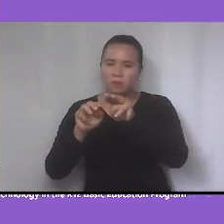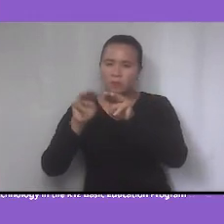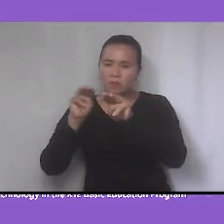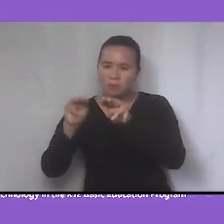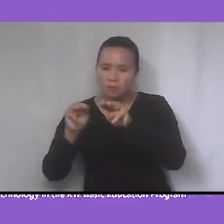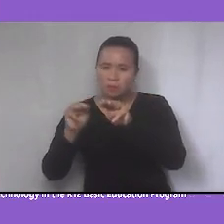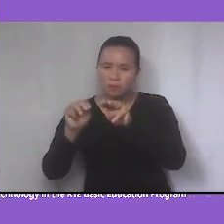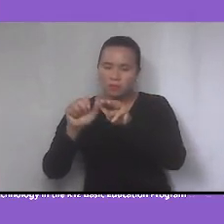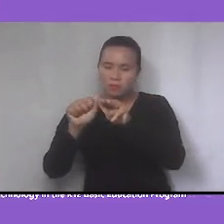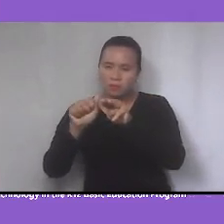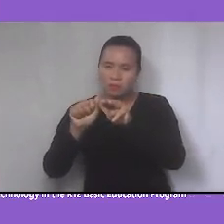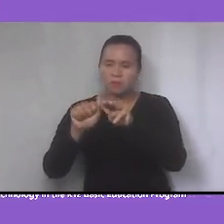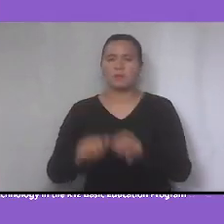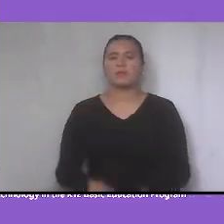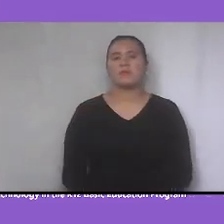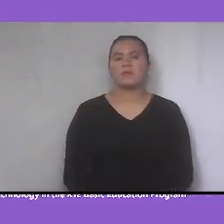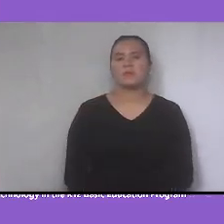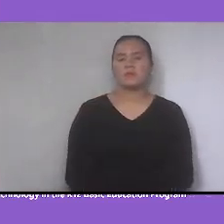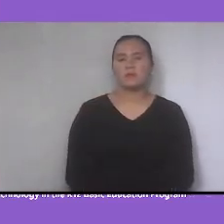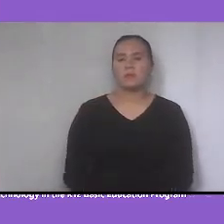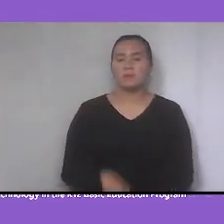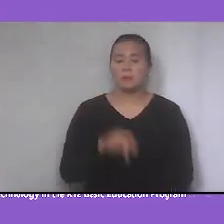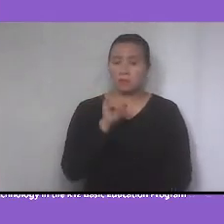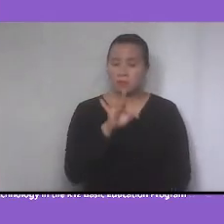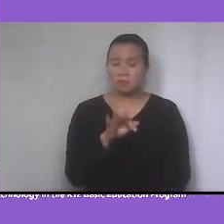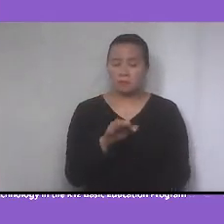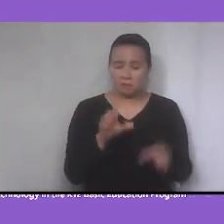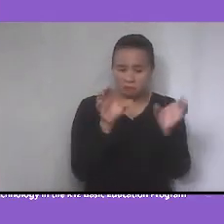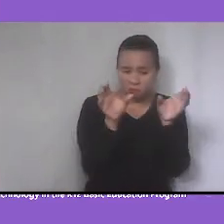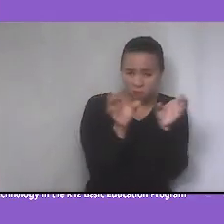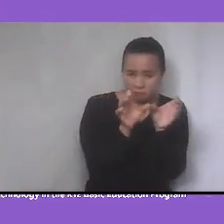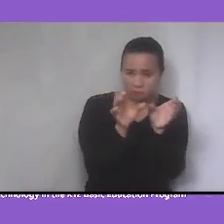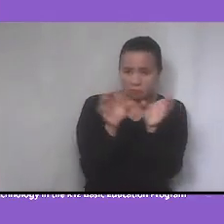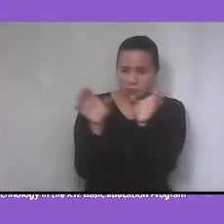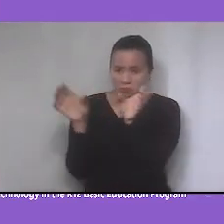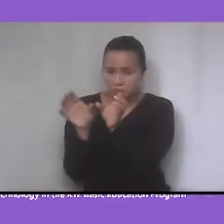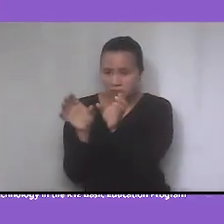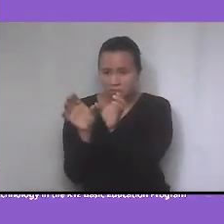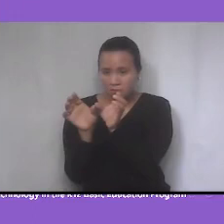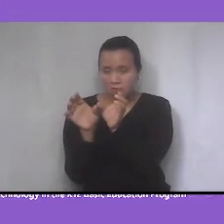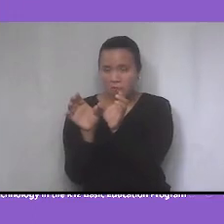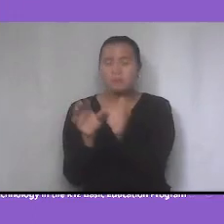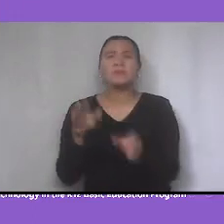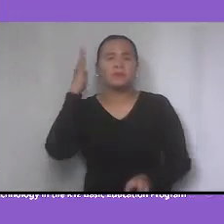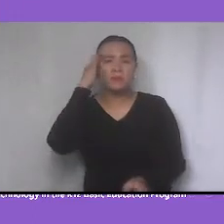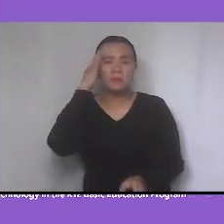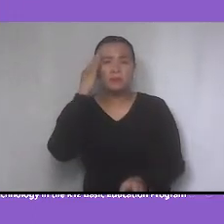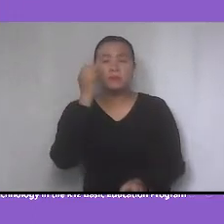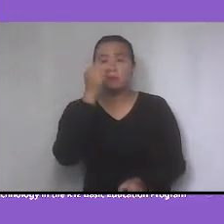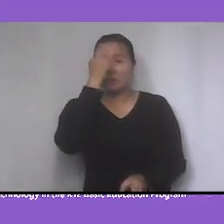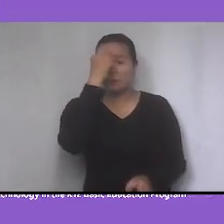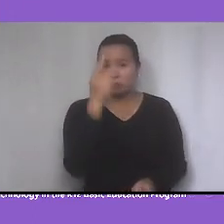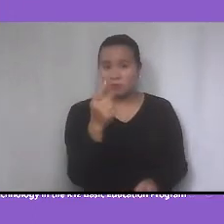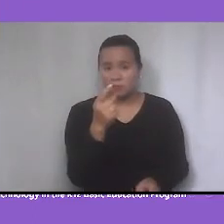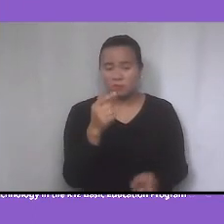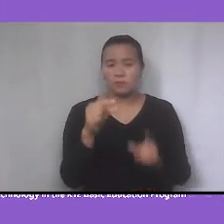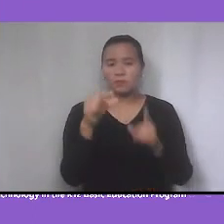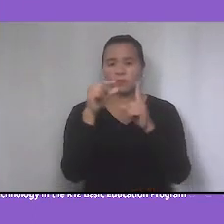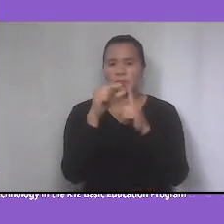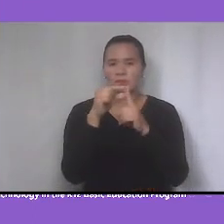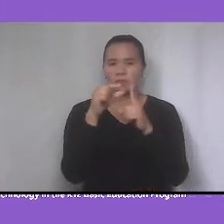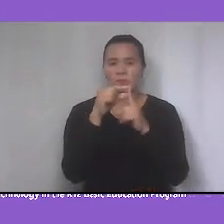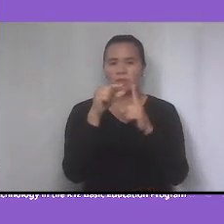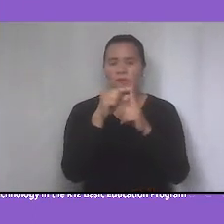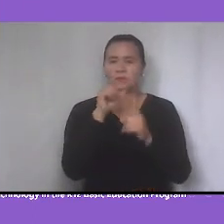At pag napagtugma nila ang salita at ang larawan, alam natin na naiintindihan nila ang mga salitang yan. Sa